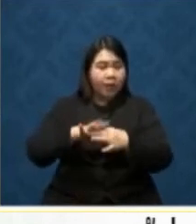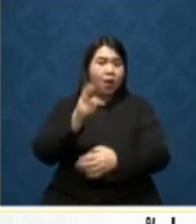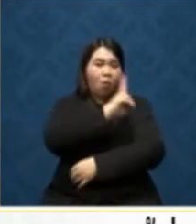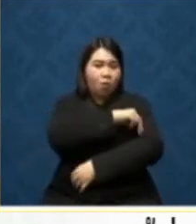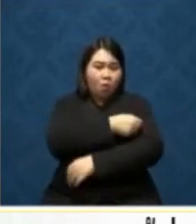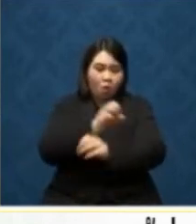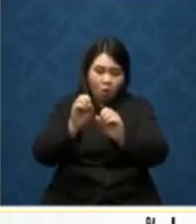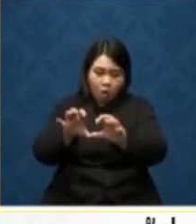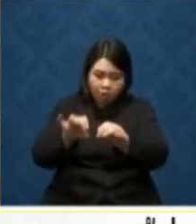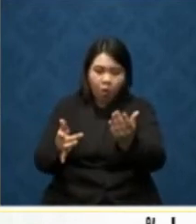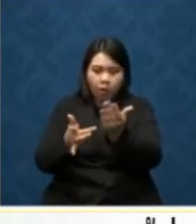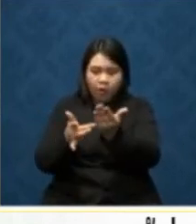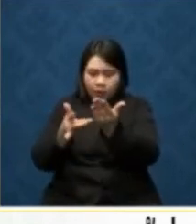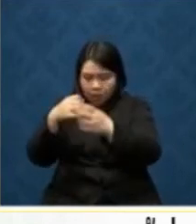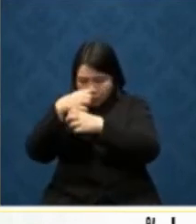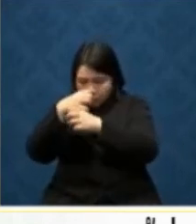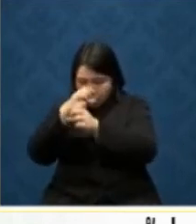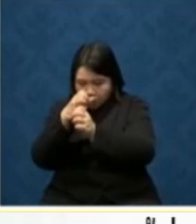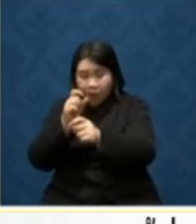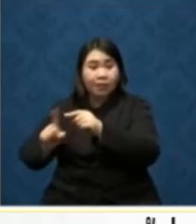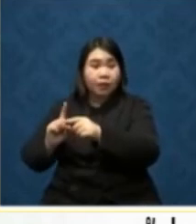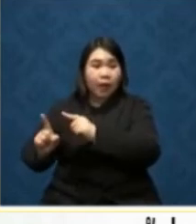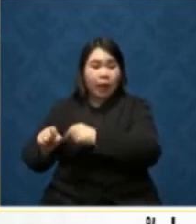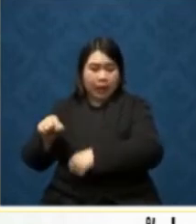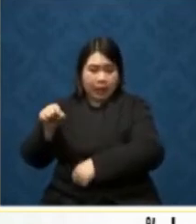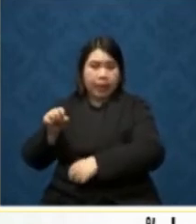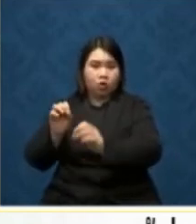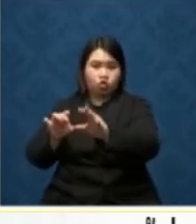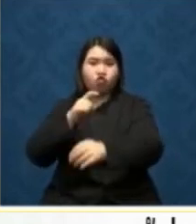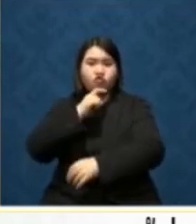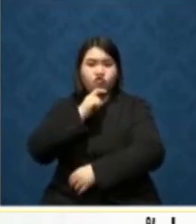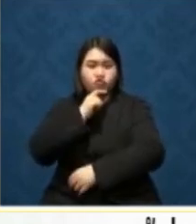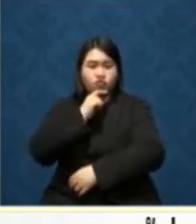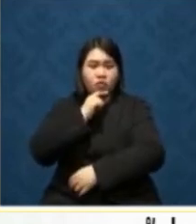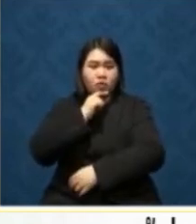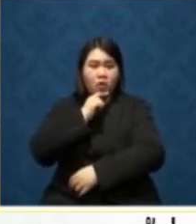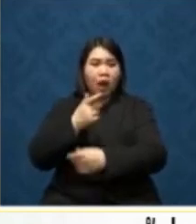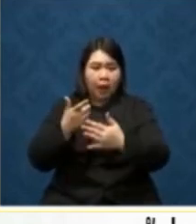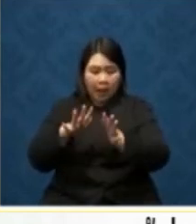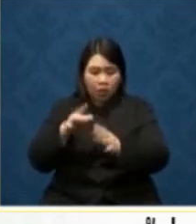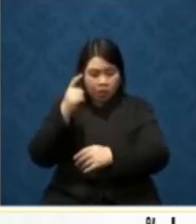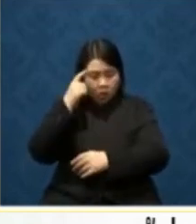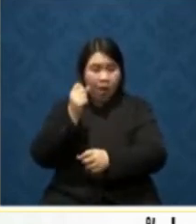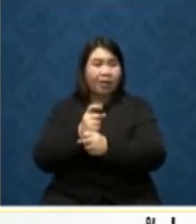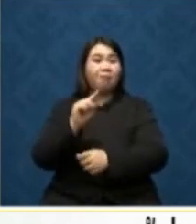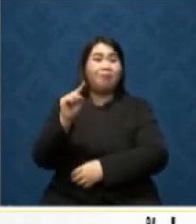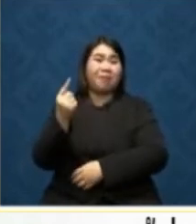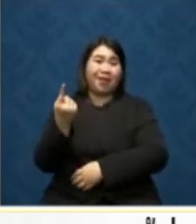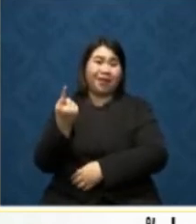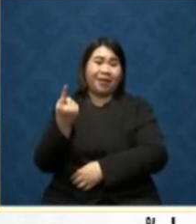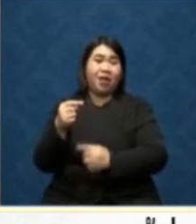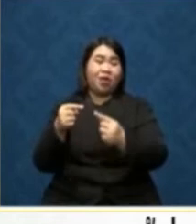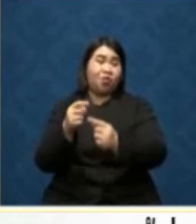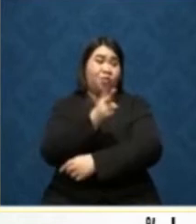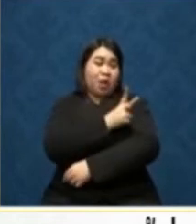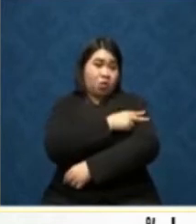เรื่องเฮ้อศาย เรื่องวทยาศาต วิทาศาตสุขภาพไม่วาจะเปการผลิแพท์ยาบาลเทคนิการแทย์ หอสงอนอนที่สถาบาลแหงนกำลงทำ